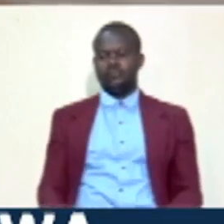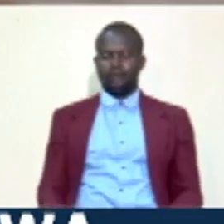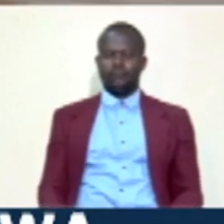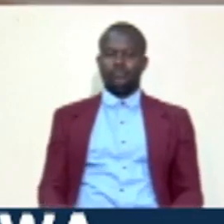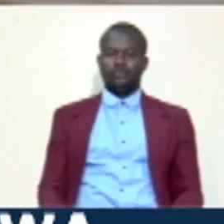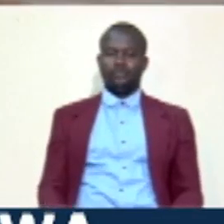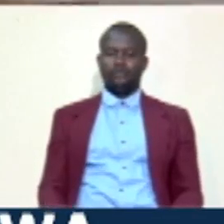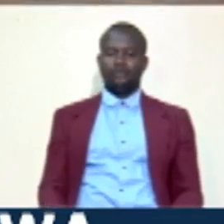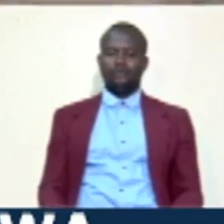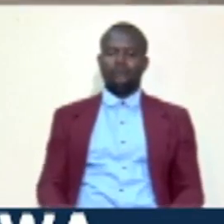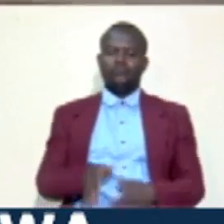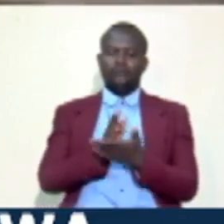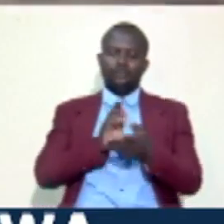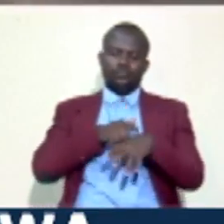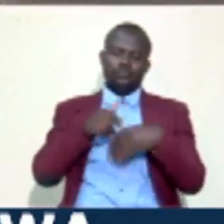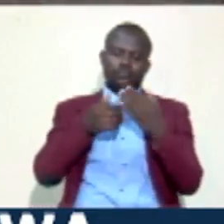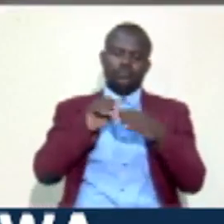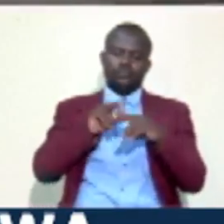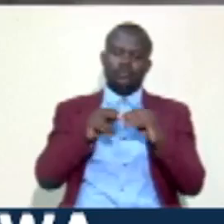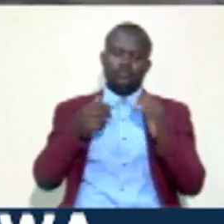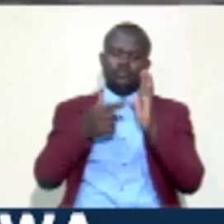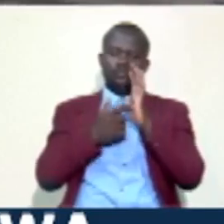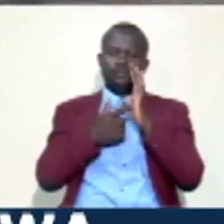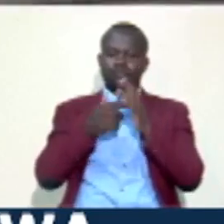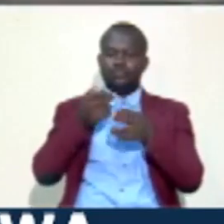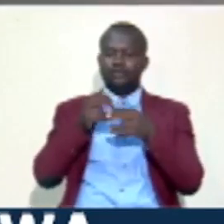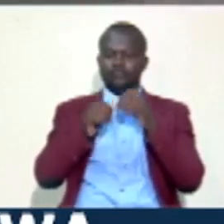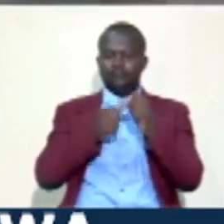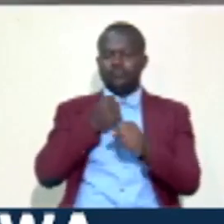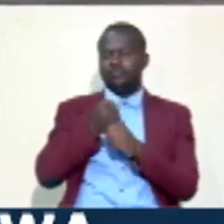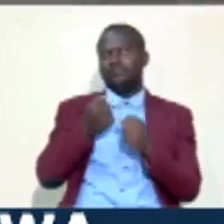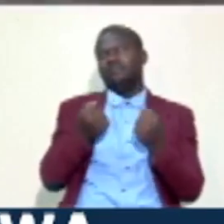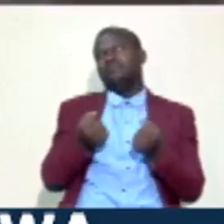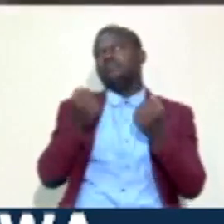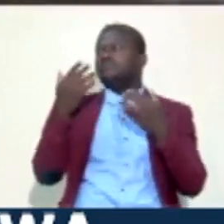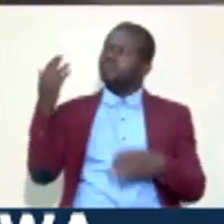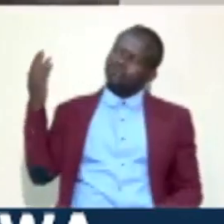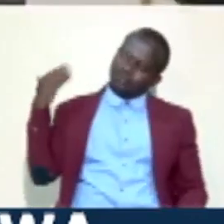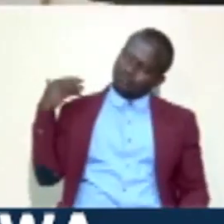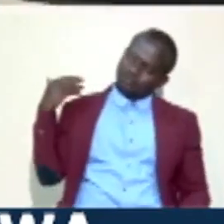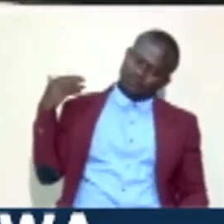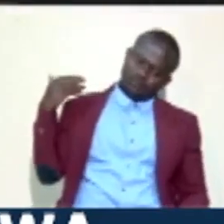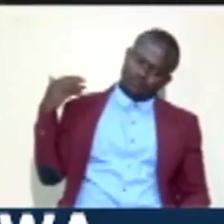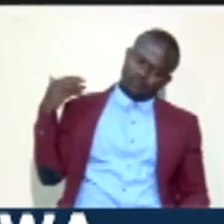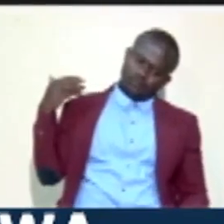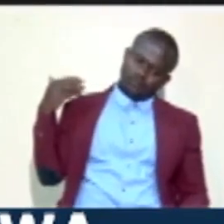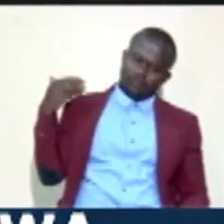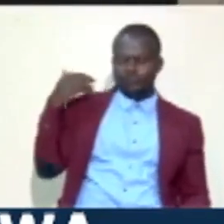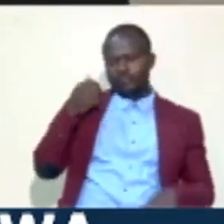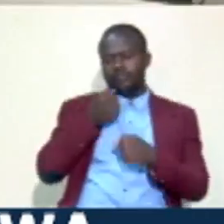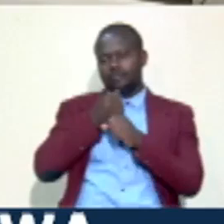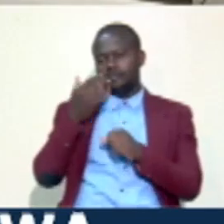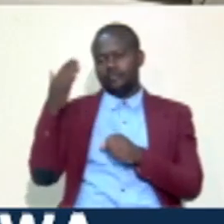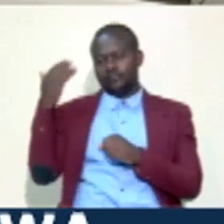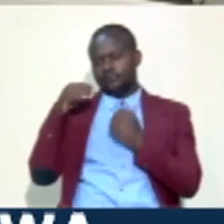bakaguhagarika ugasanga ufite ideni, agakwereka ideni ryo mu myaka nk'ingahe yatambutse. Nk'itanu